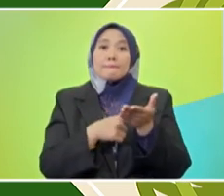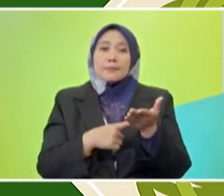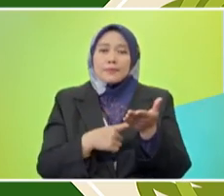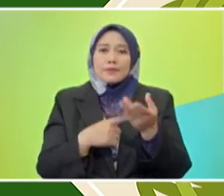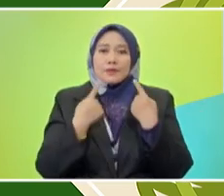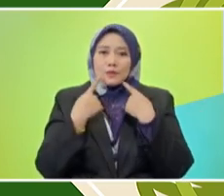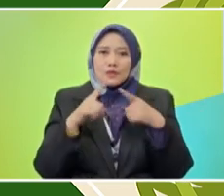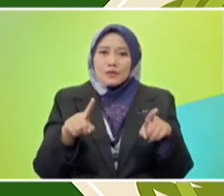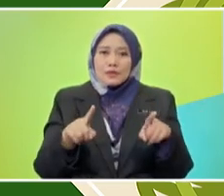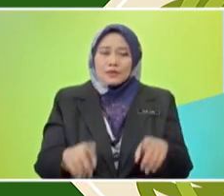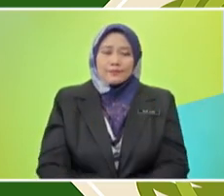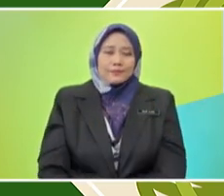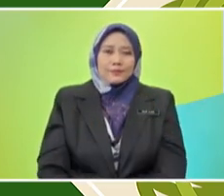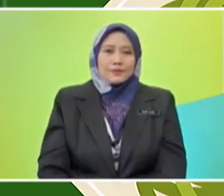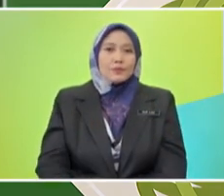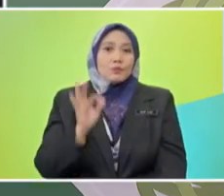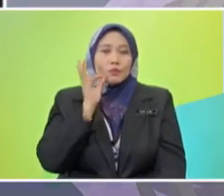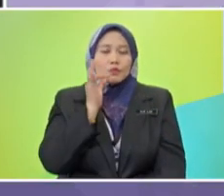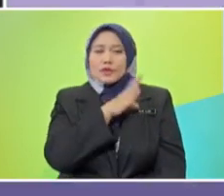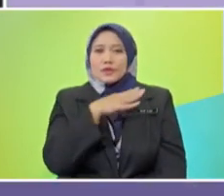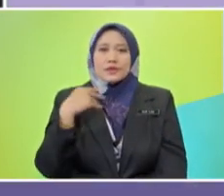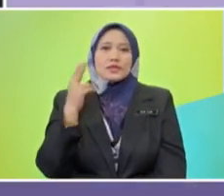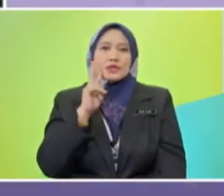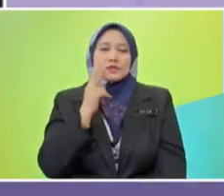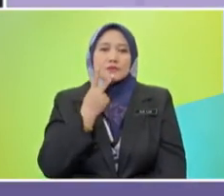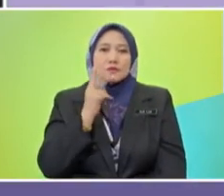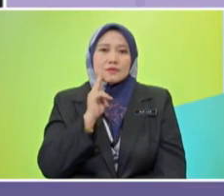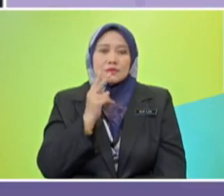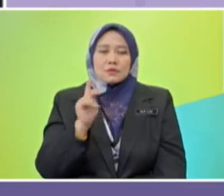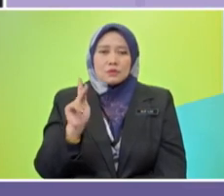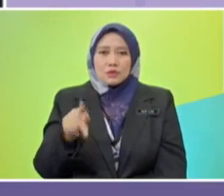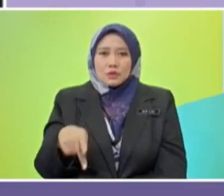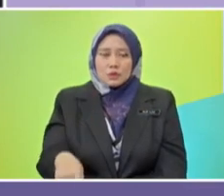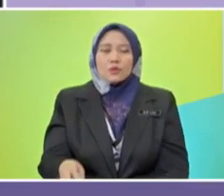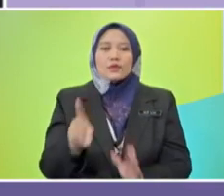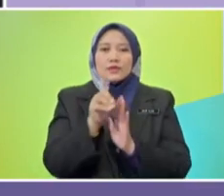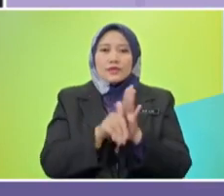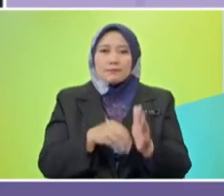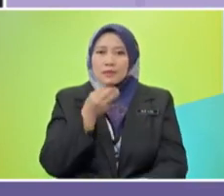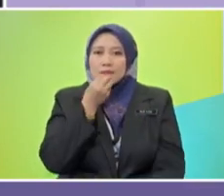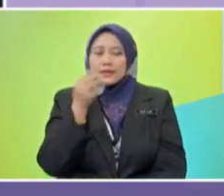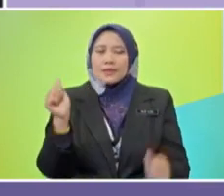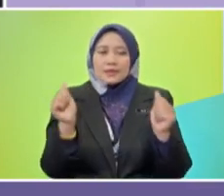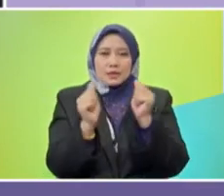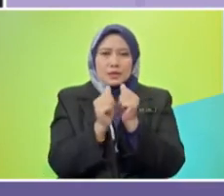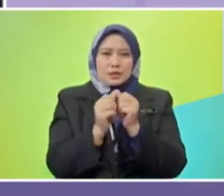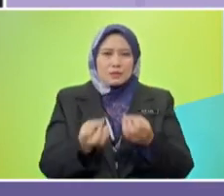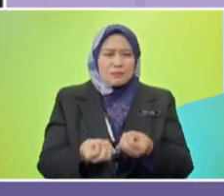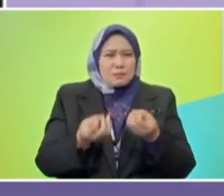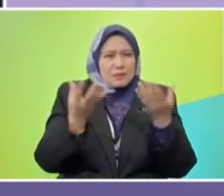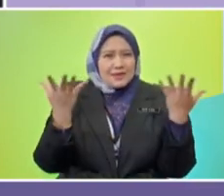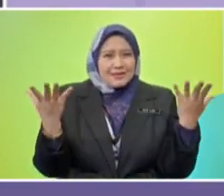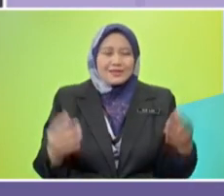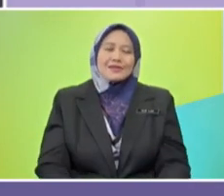Buah-buah dan sayur-sayuran perlu dimakan dengan banyak. perlu dimakan dengan banyak.